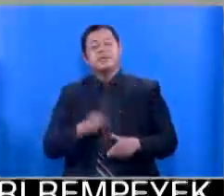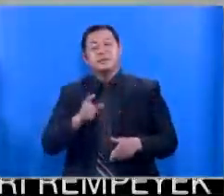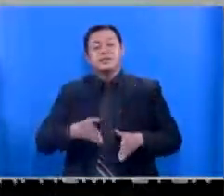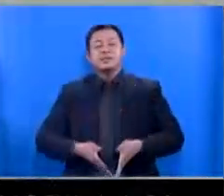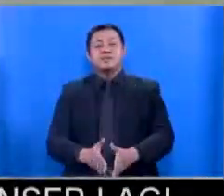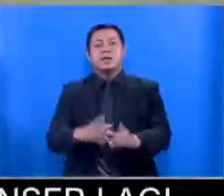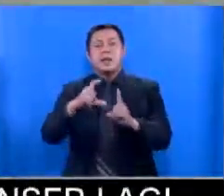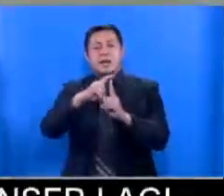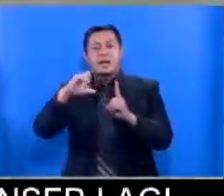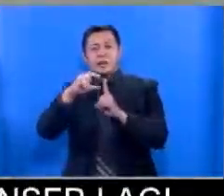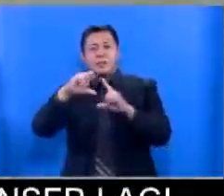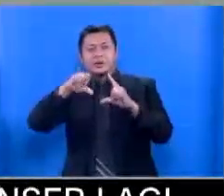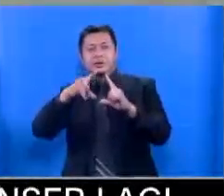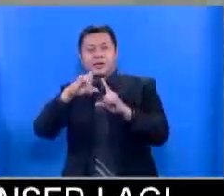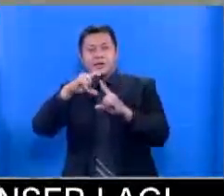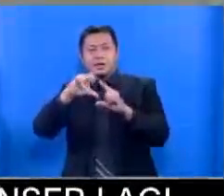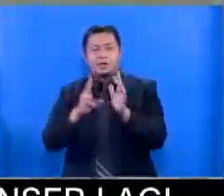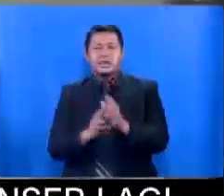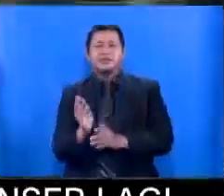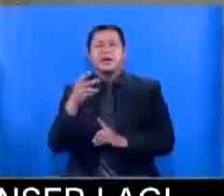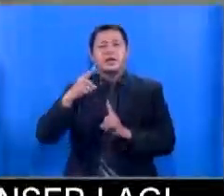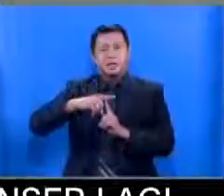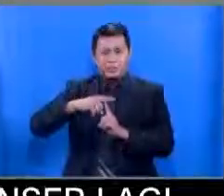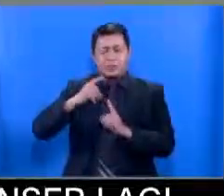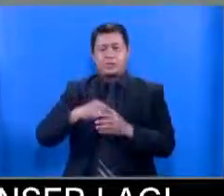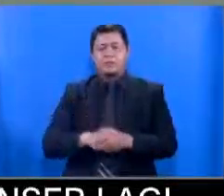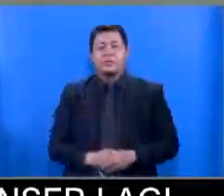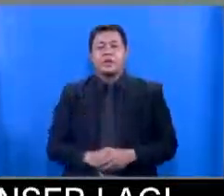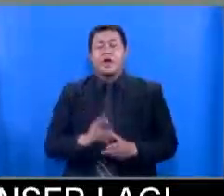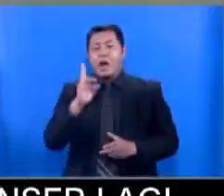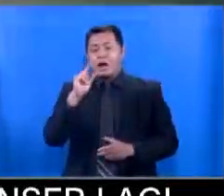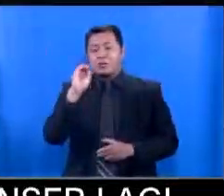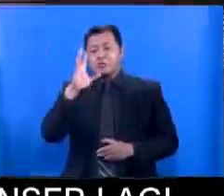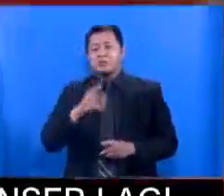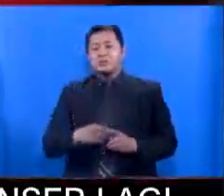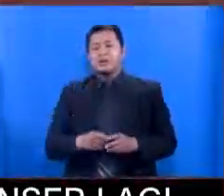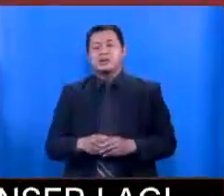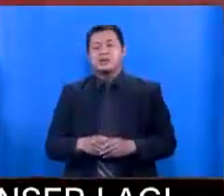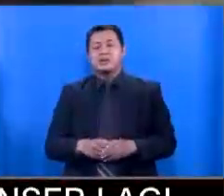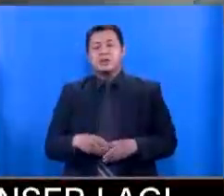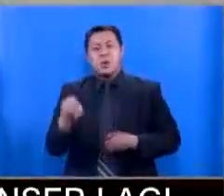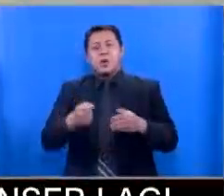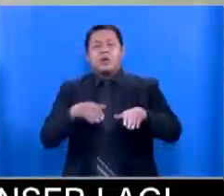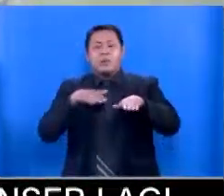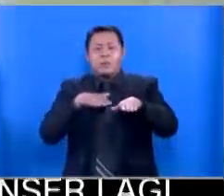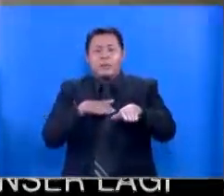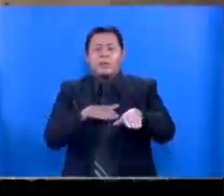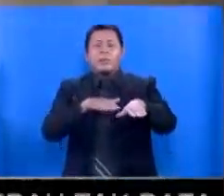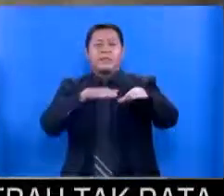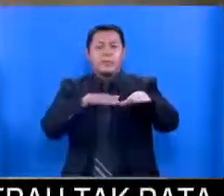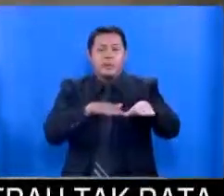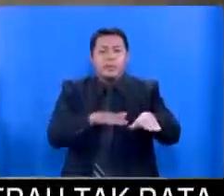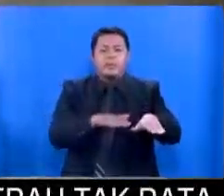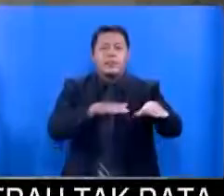Jalan Raya DI Panjaitan, Jatinegara, Jakarta Timur ini. Rabu siang, pengendara terpaksa harus memperlambat laju kendaraannya saat melewati